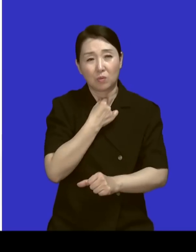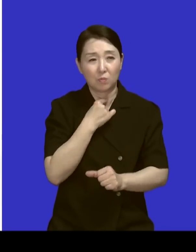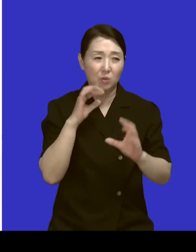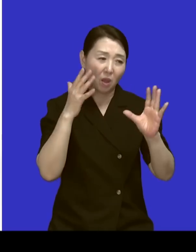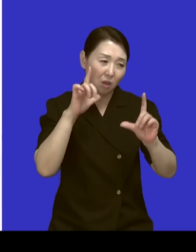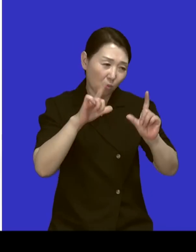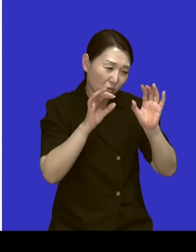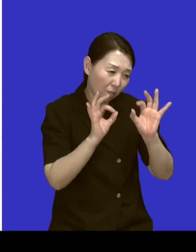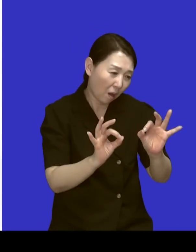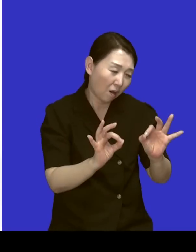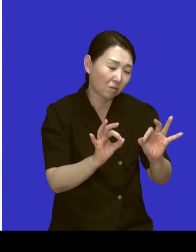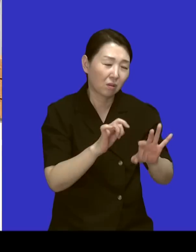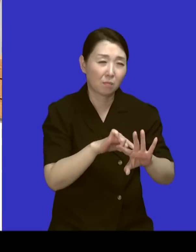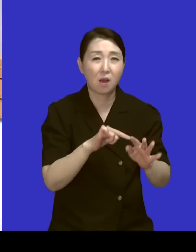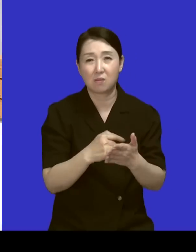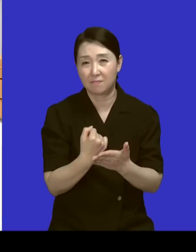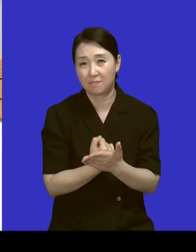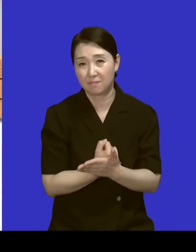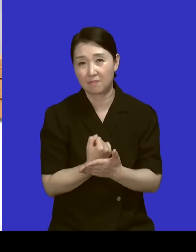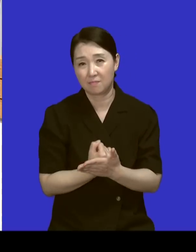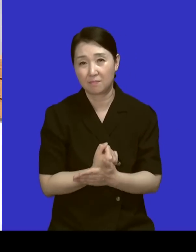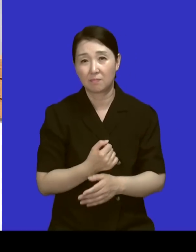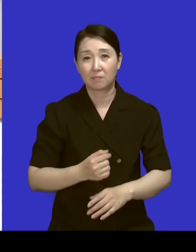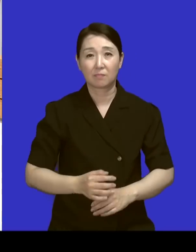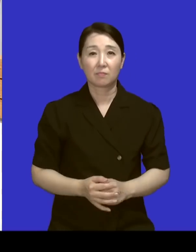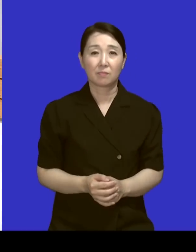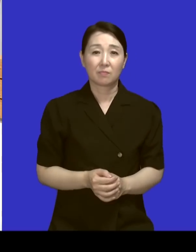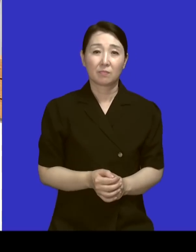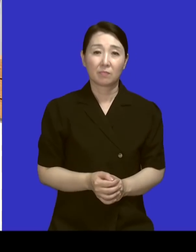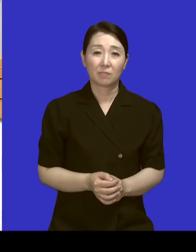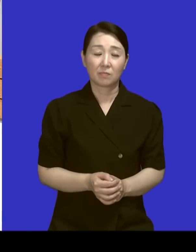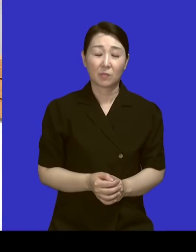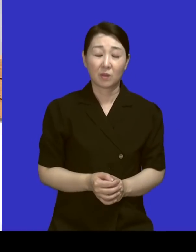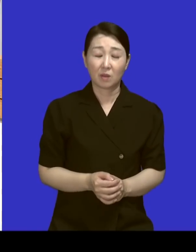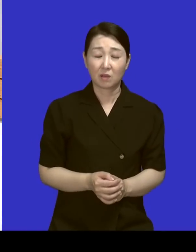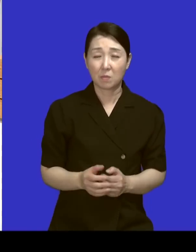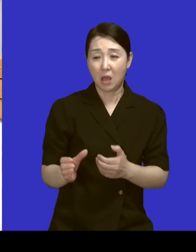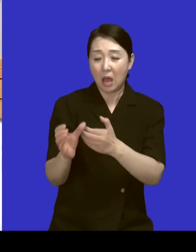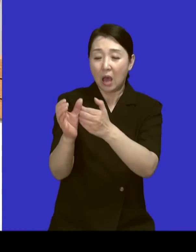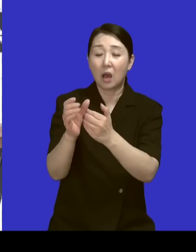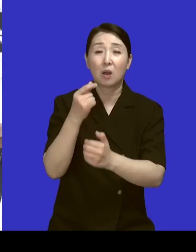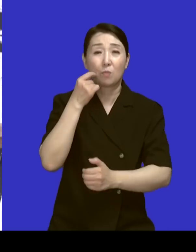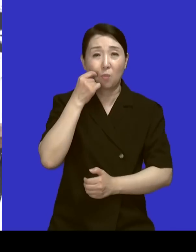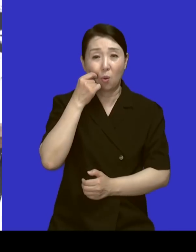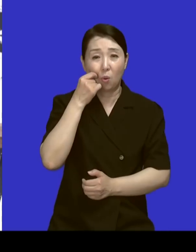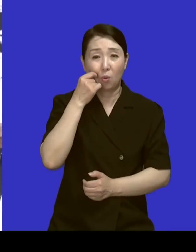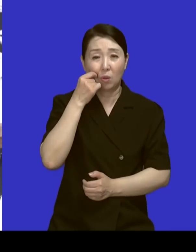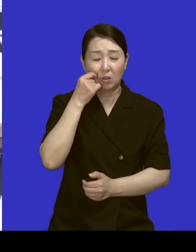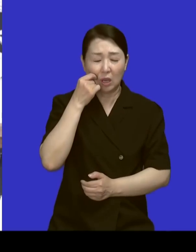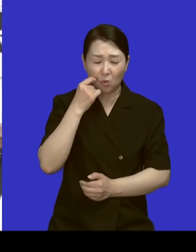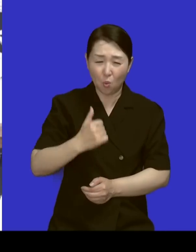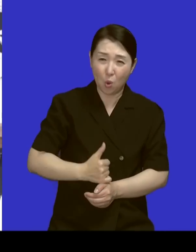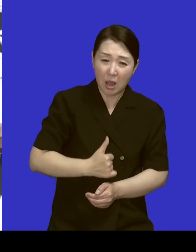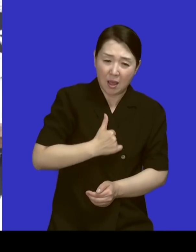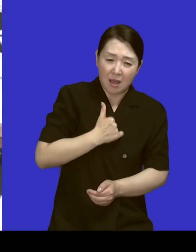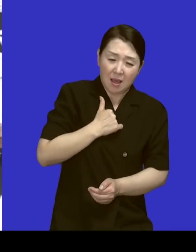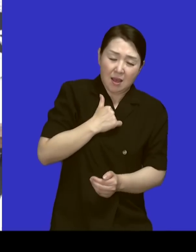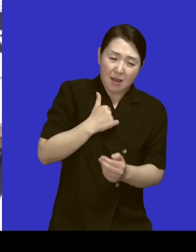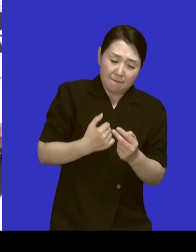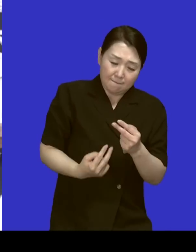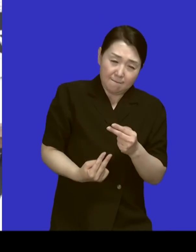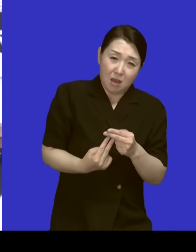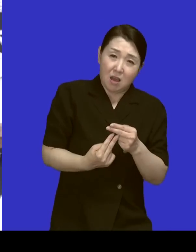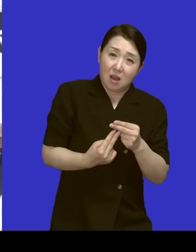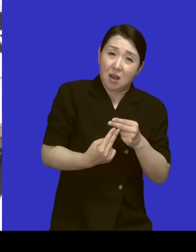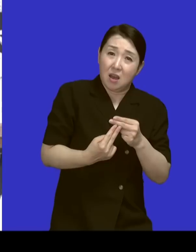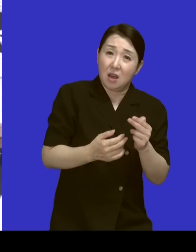가슴이 모습이. 아픈데 예. 그 아무튼 어떻게든 대응을 못하고 그 분노는 계속 쌓일 거 아니에요. 네, 맞아요. 화가